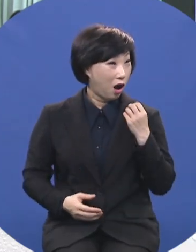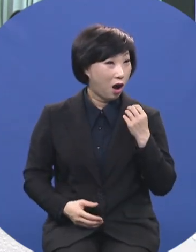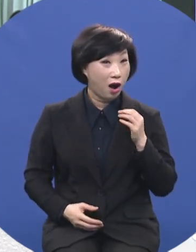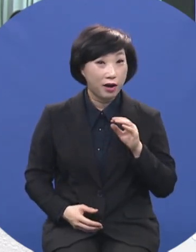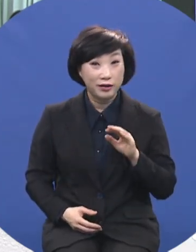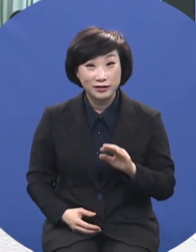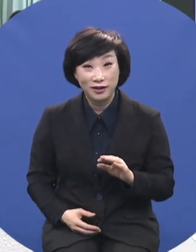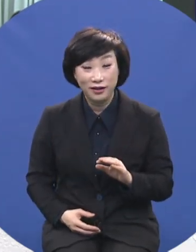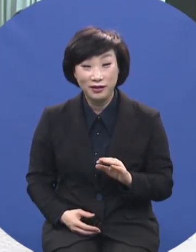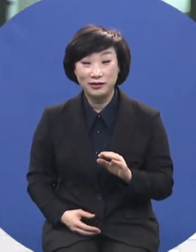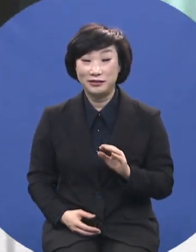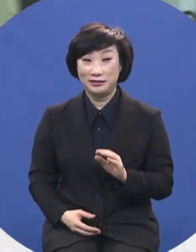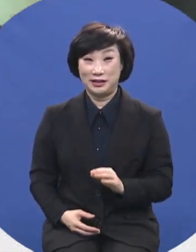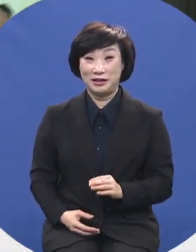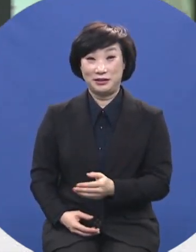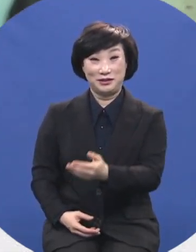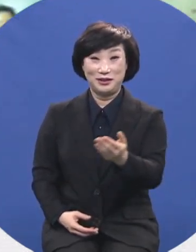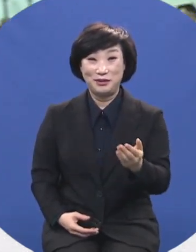어마어마한